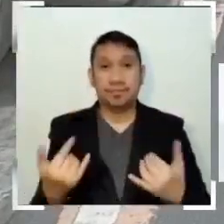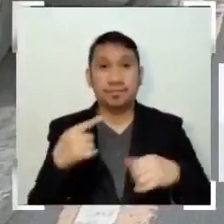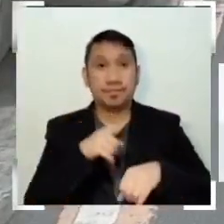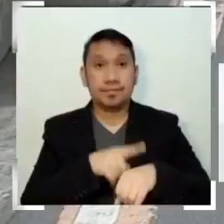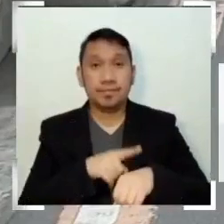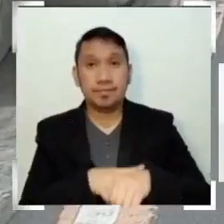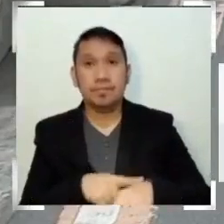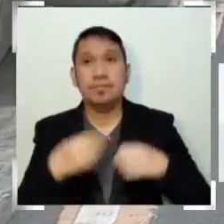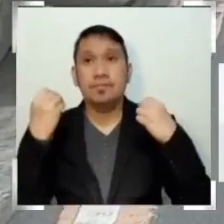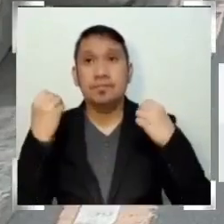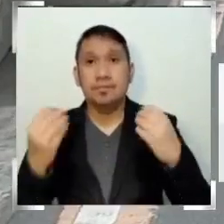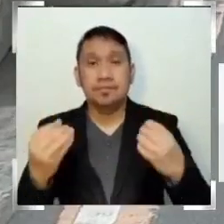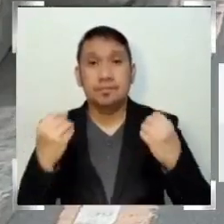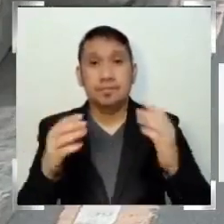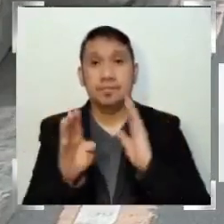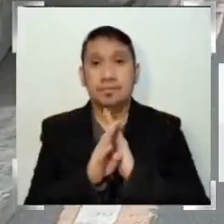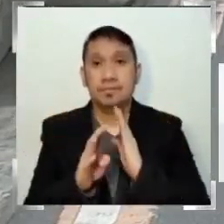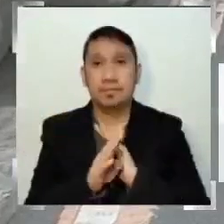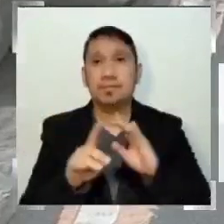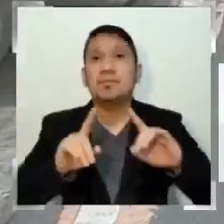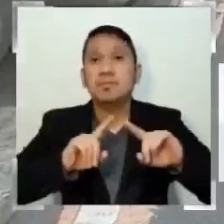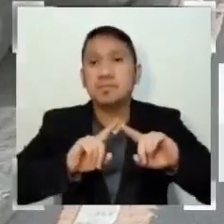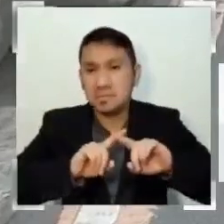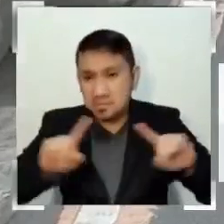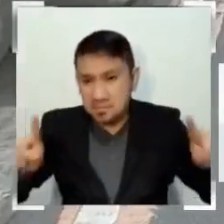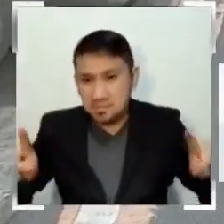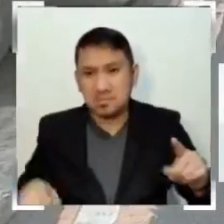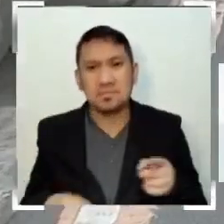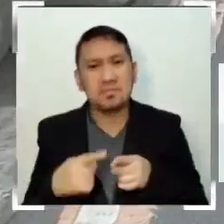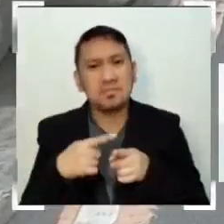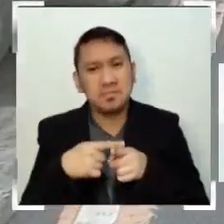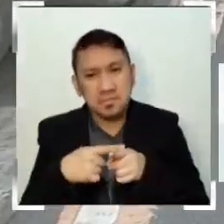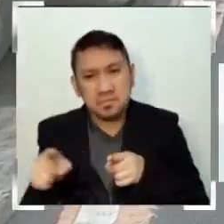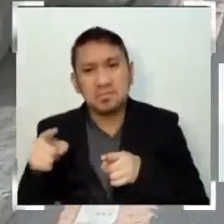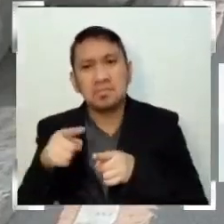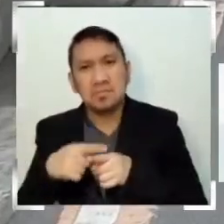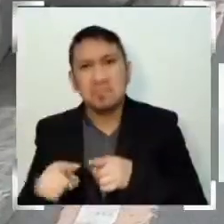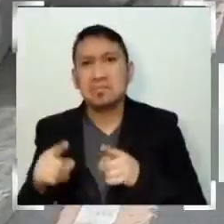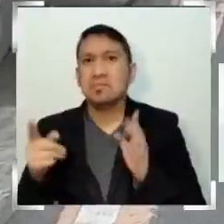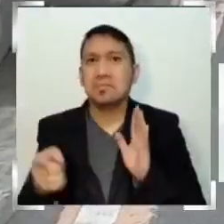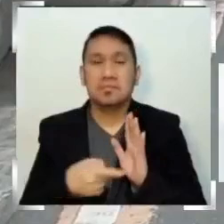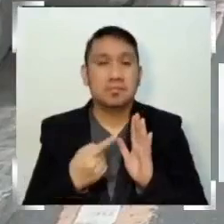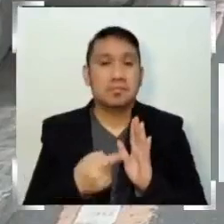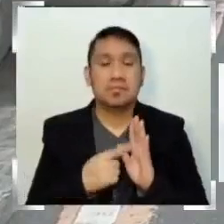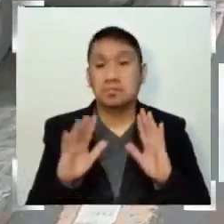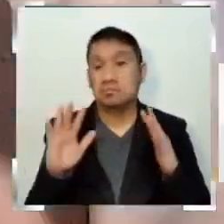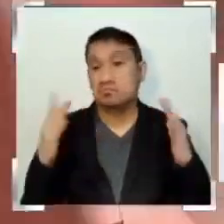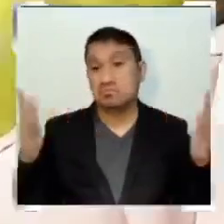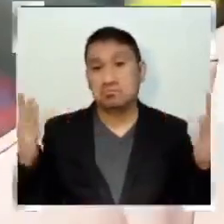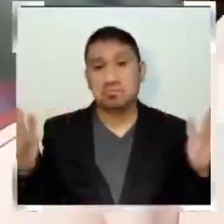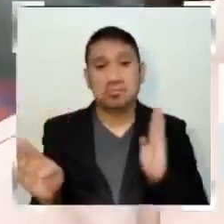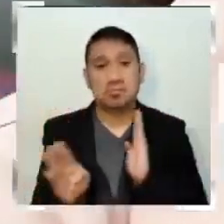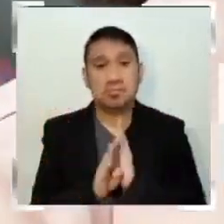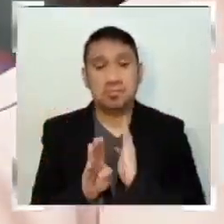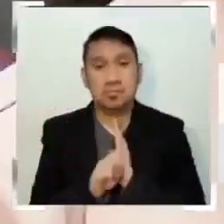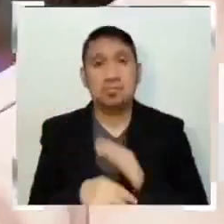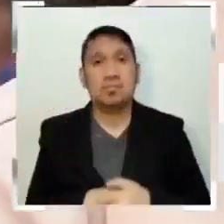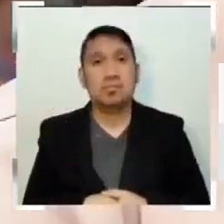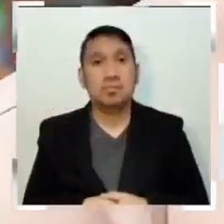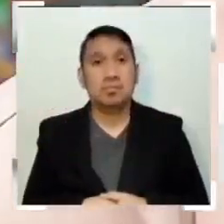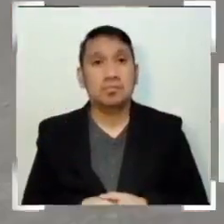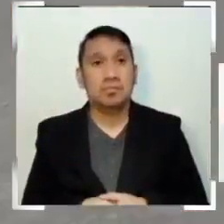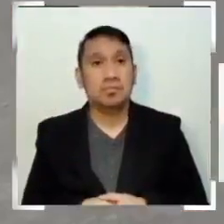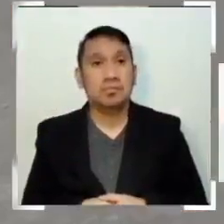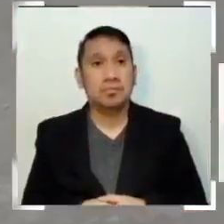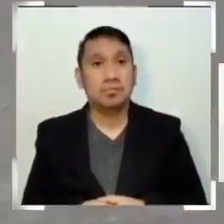marami ng mga bus dito. Pero ngayon, paisa-isa kung hindi man wala na bus na dumadaan dito. Si Vernaline, ubus